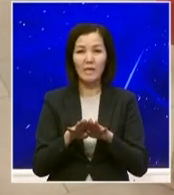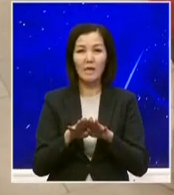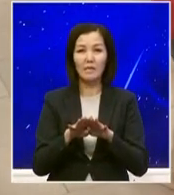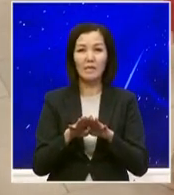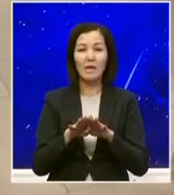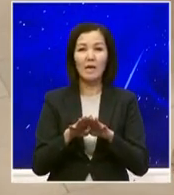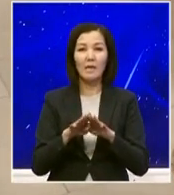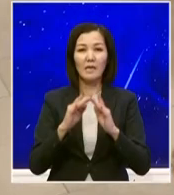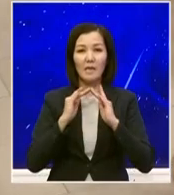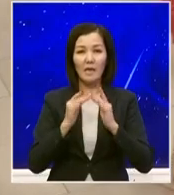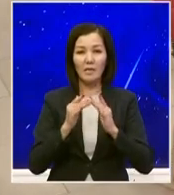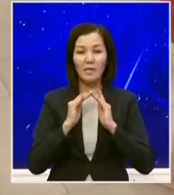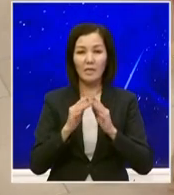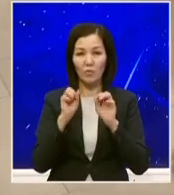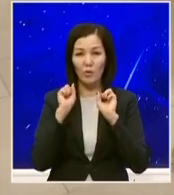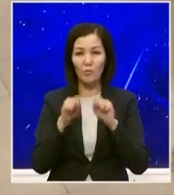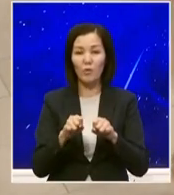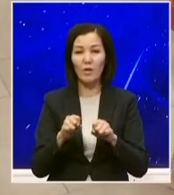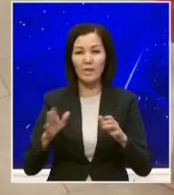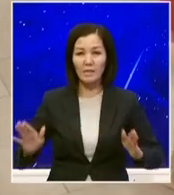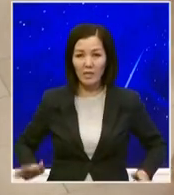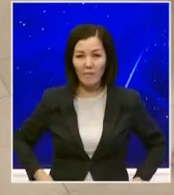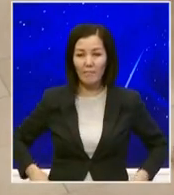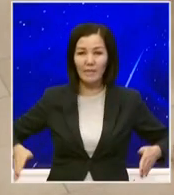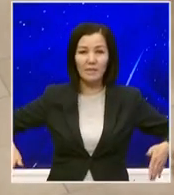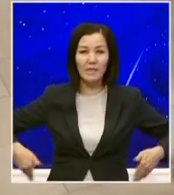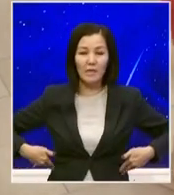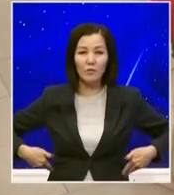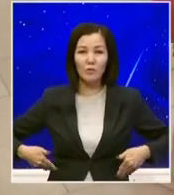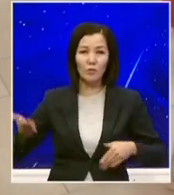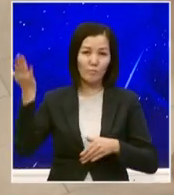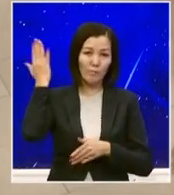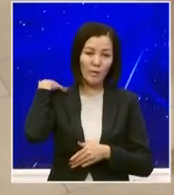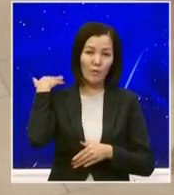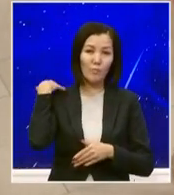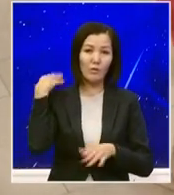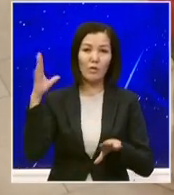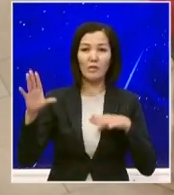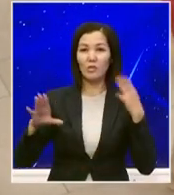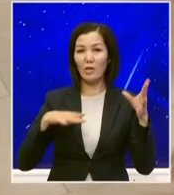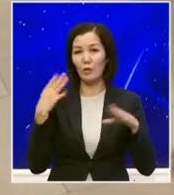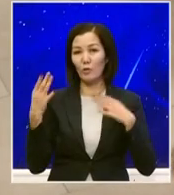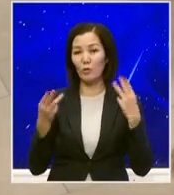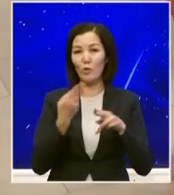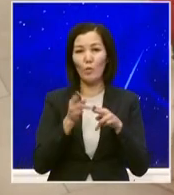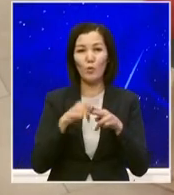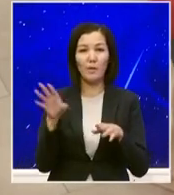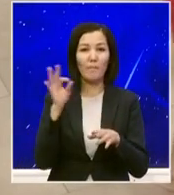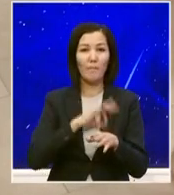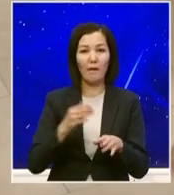толғануға болады. Мұнда жамбас, сегіз көз, бел омыртқаларын жақсылап жаттықтыруға өте